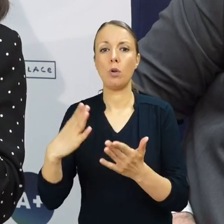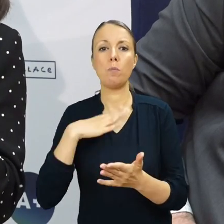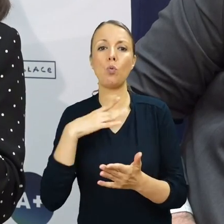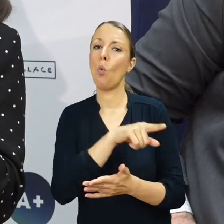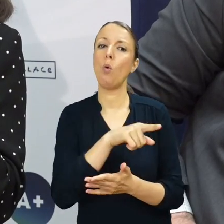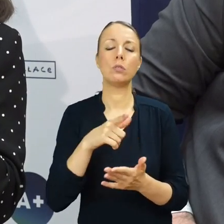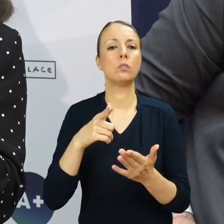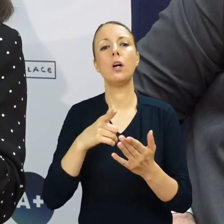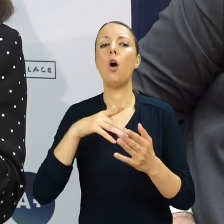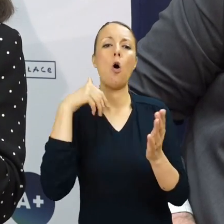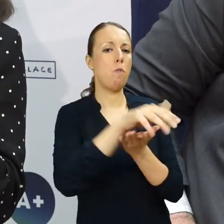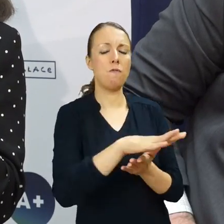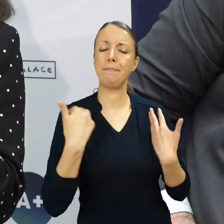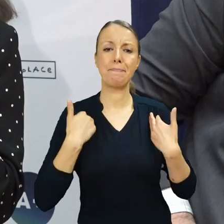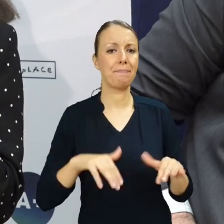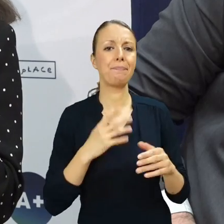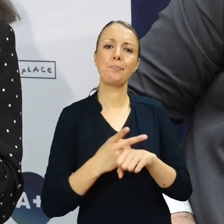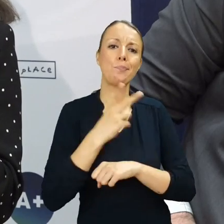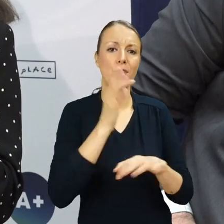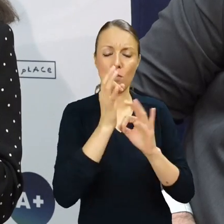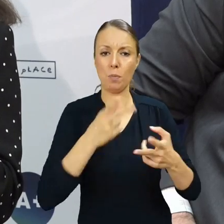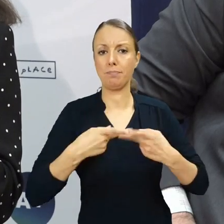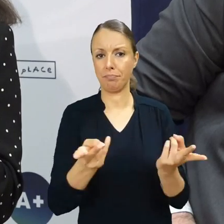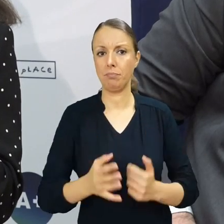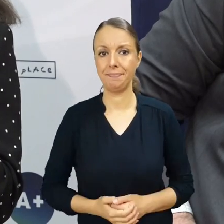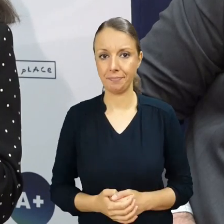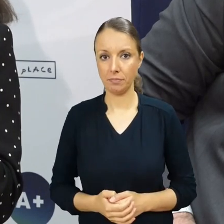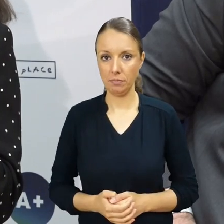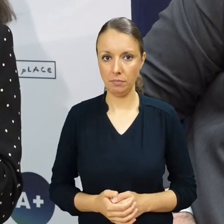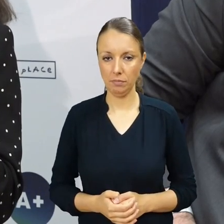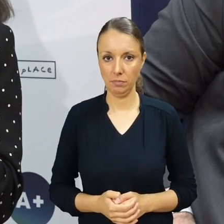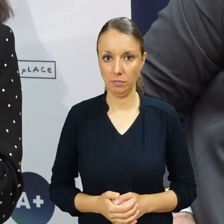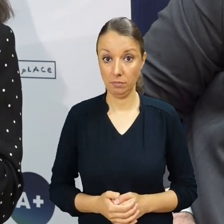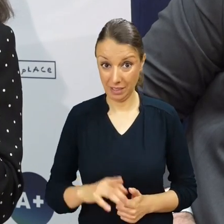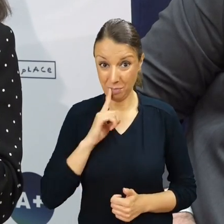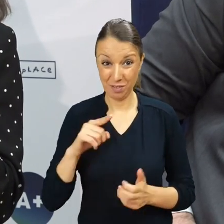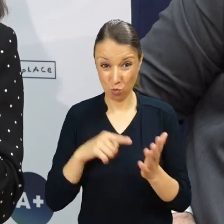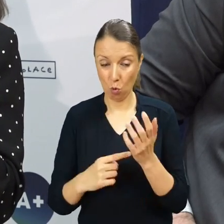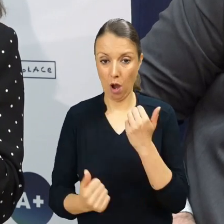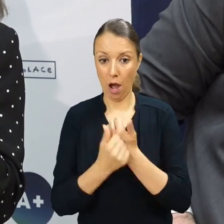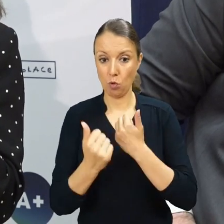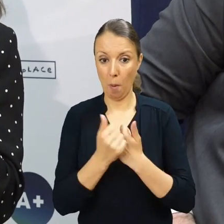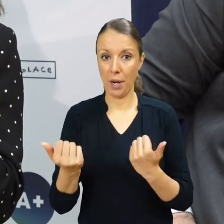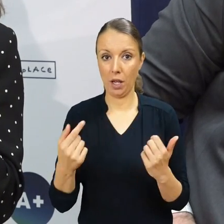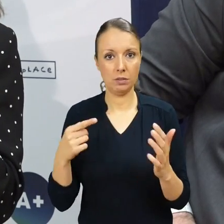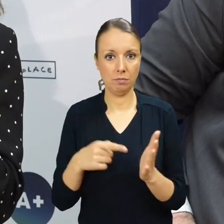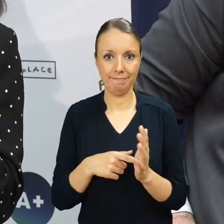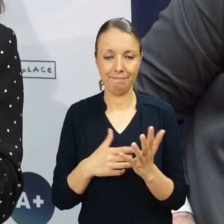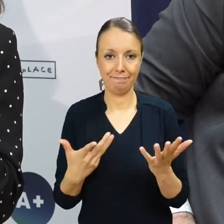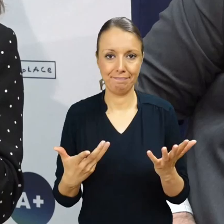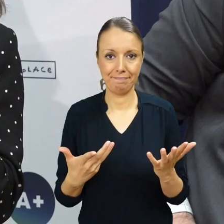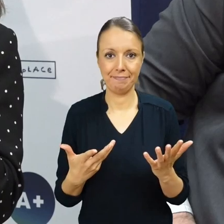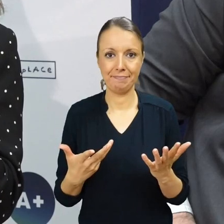informacji, no to tak naprawdę te argumenty pozostają bez